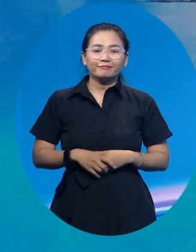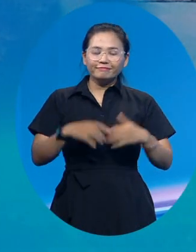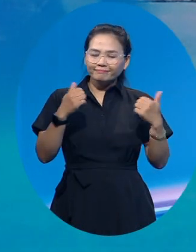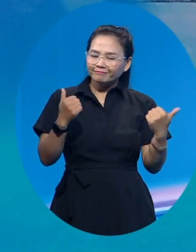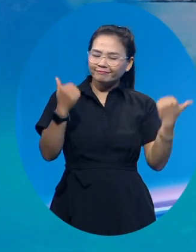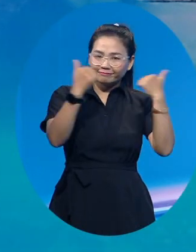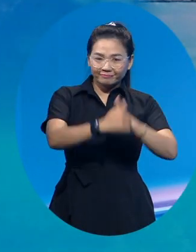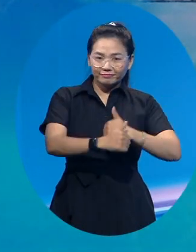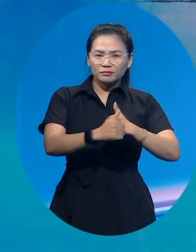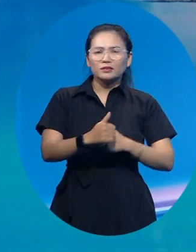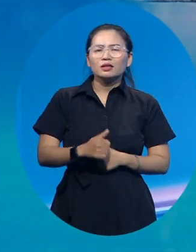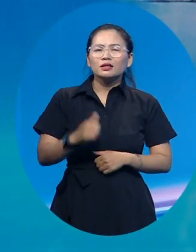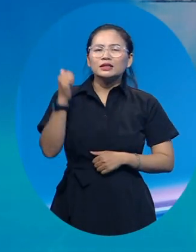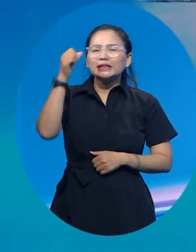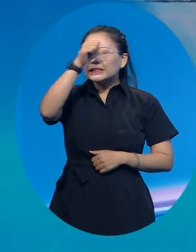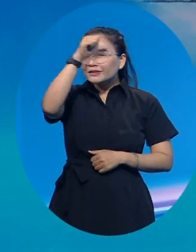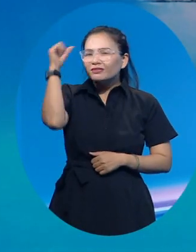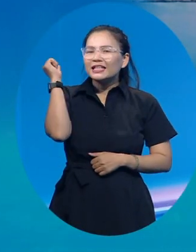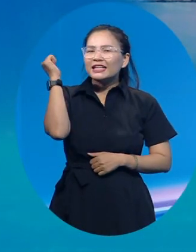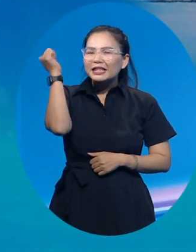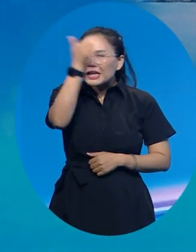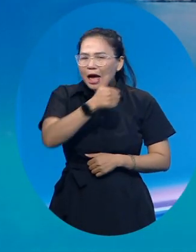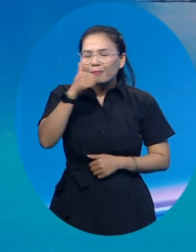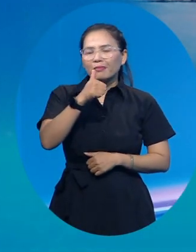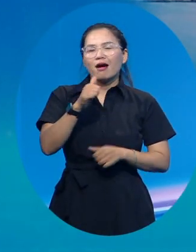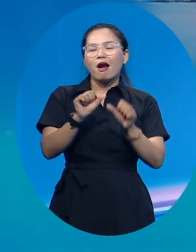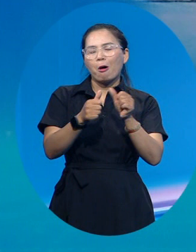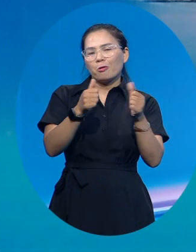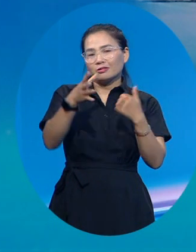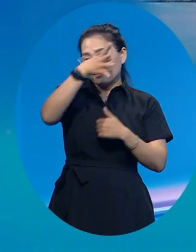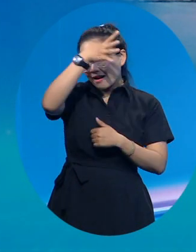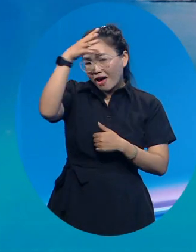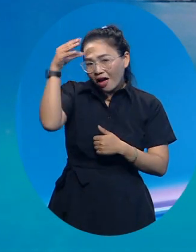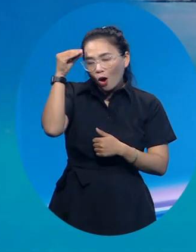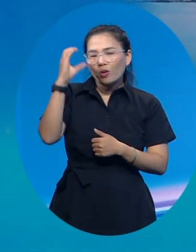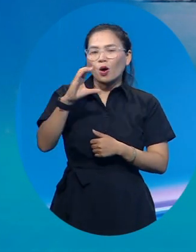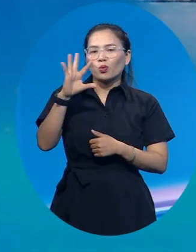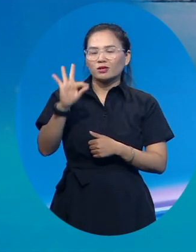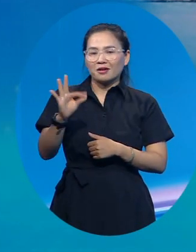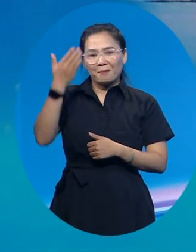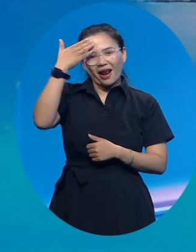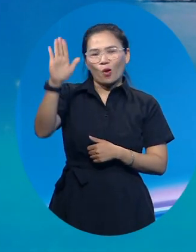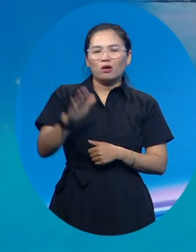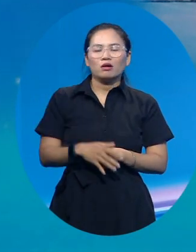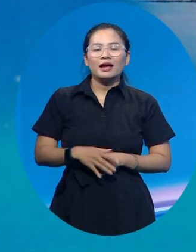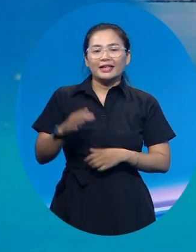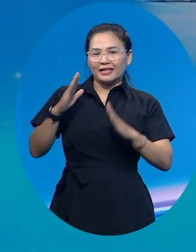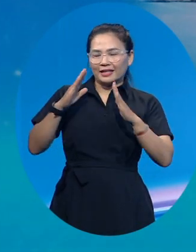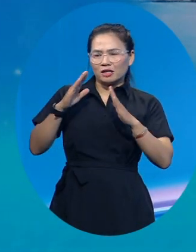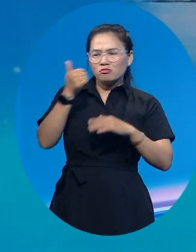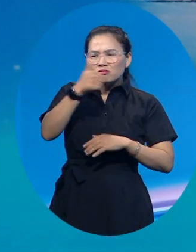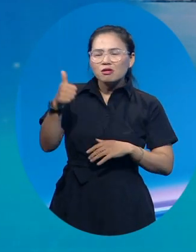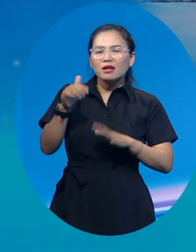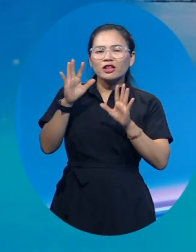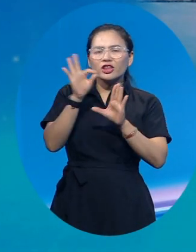Cuộc thi nét đẹp sinh viên trường Đại học Công thương Thành phố Hồ Chí Minh 2023 đã chính thức khởi động do nhà thiết kế Việt Hùng phối hợp